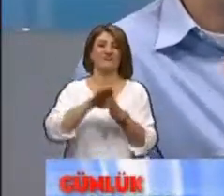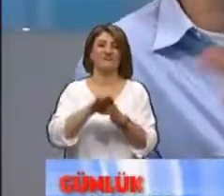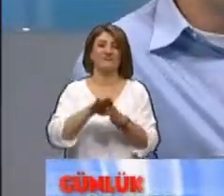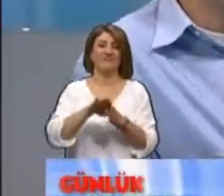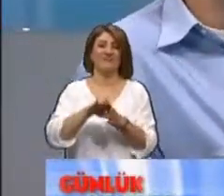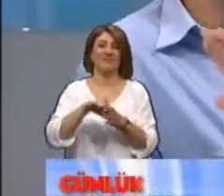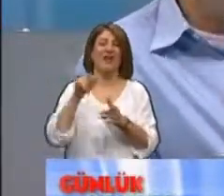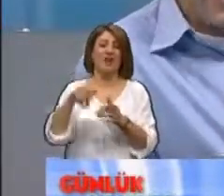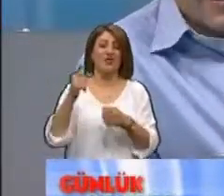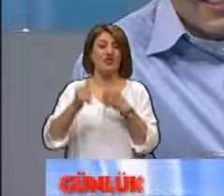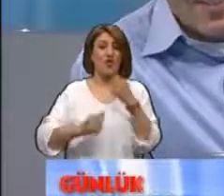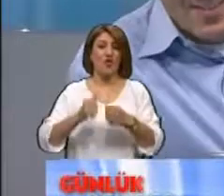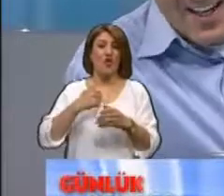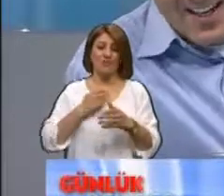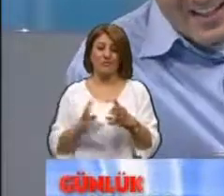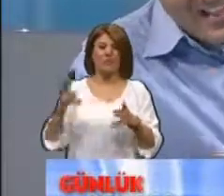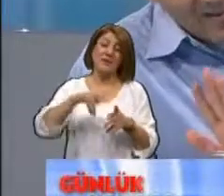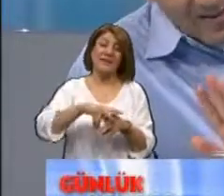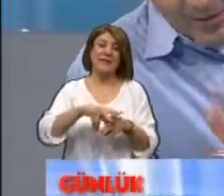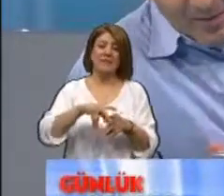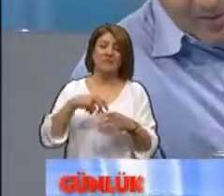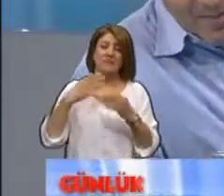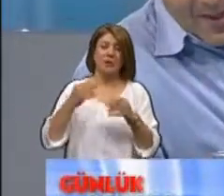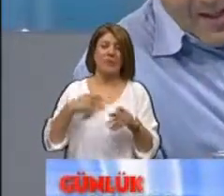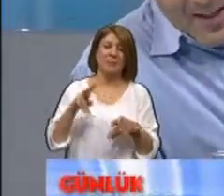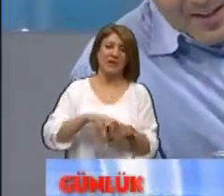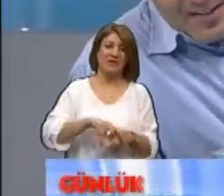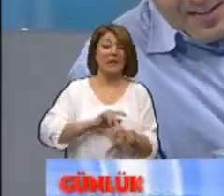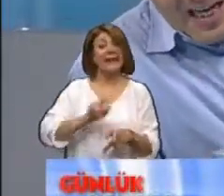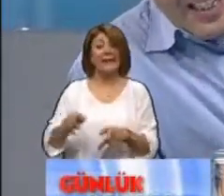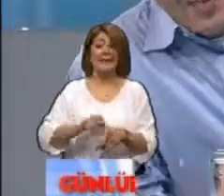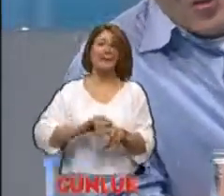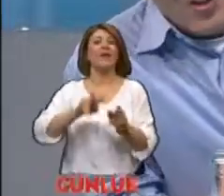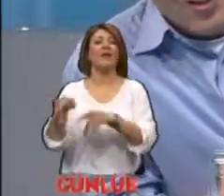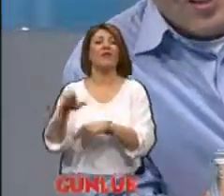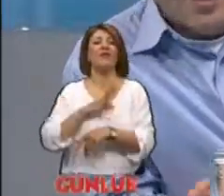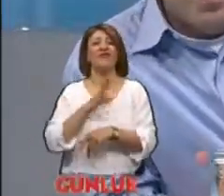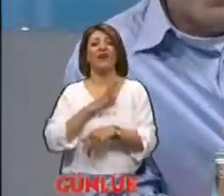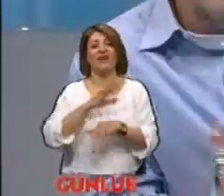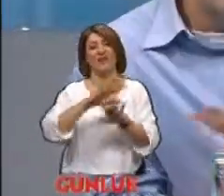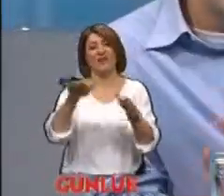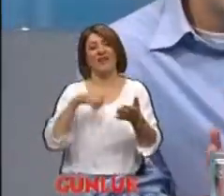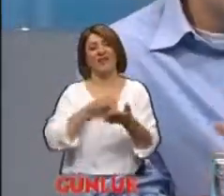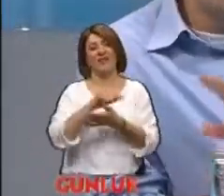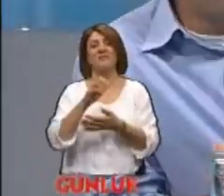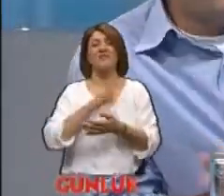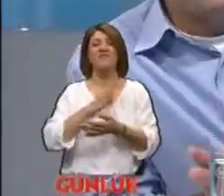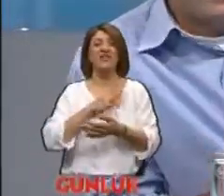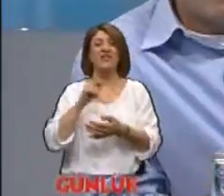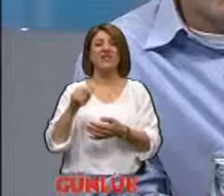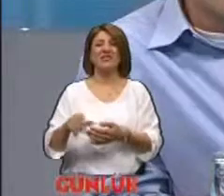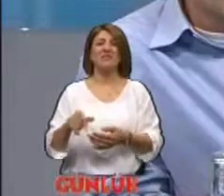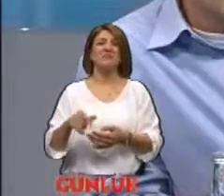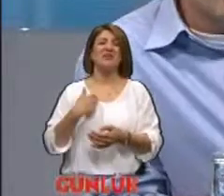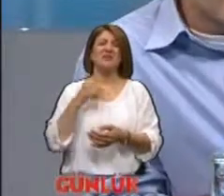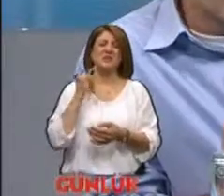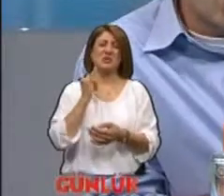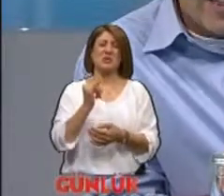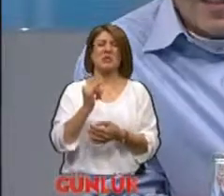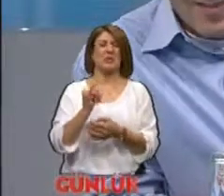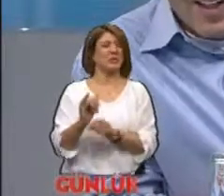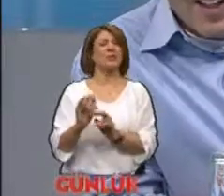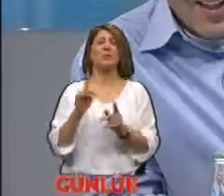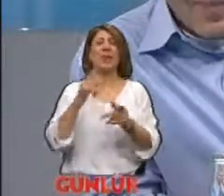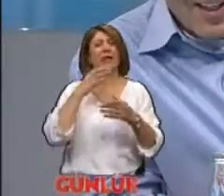olarak. Yani o inin binin bineriz. Çin'i bilmiyorum ama. Çin'i bilmiyorum. Ha, şimdi evet, çok iğrenç şeye yakın bir haberimiz var bak,